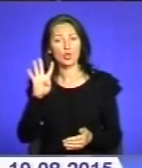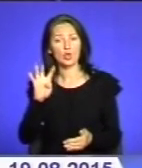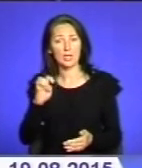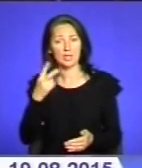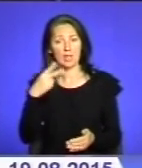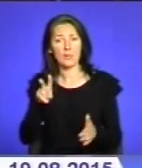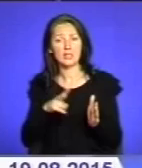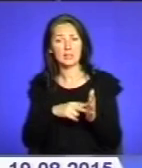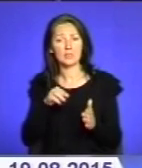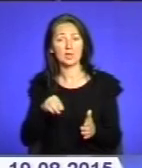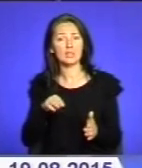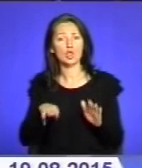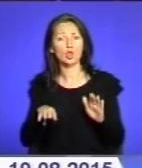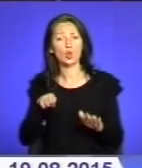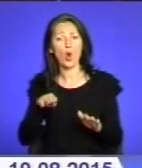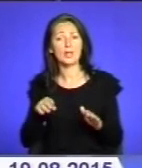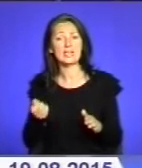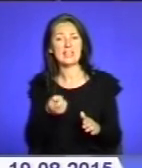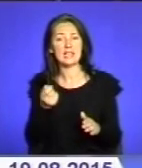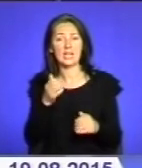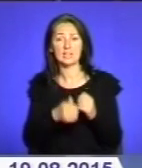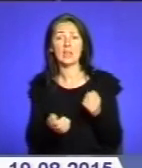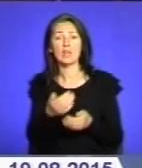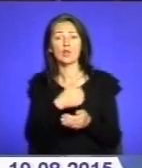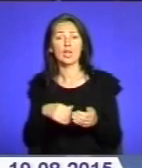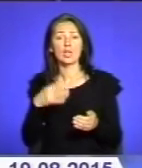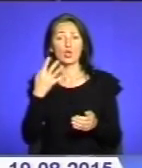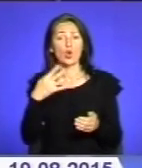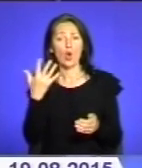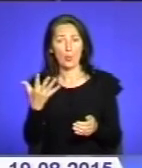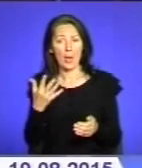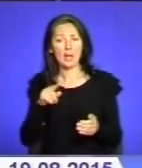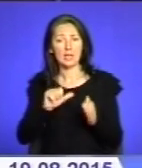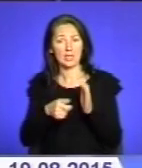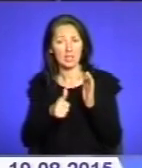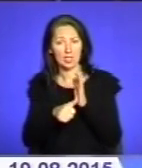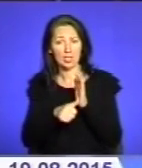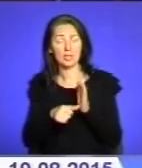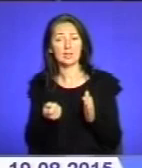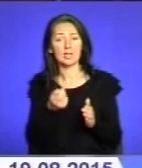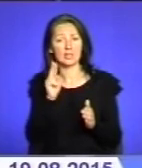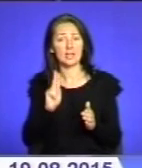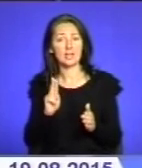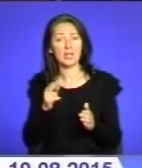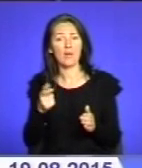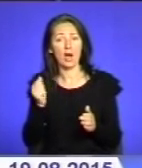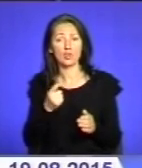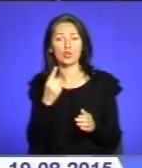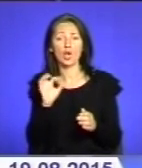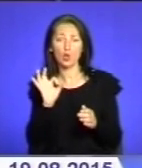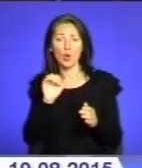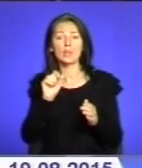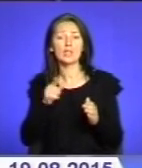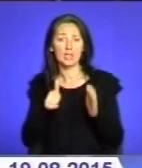тисяч тонн зерна. Середня врожайність становить 45,6 центнерів з гектара, що на 0,5 перевищує